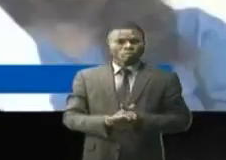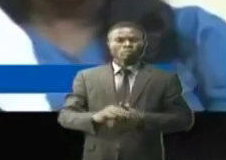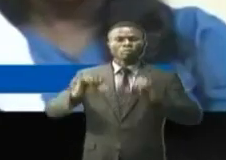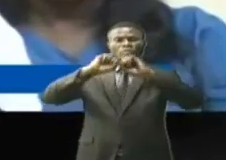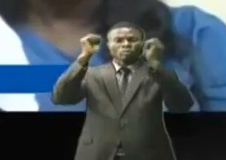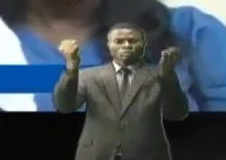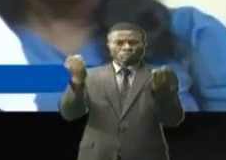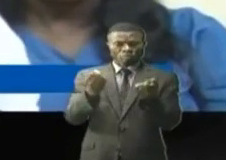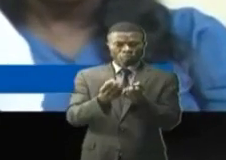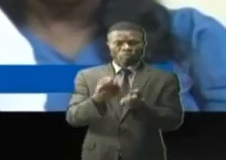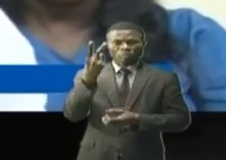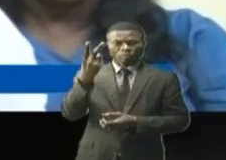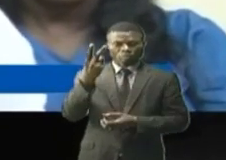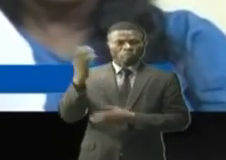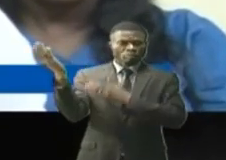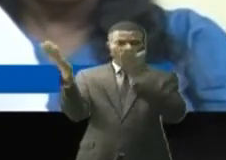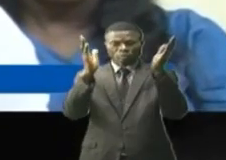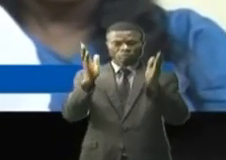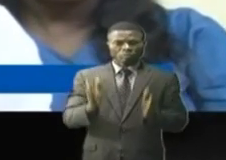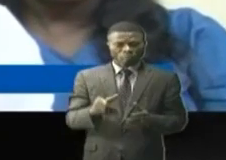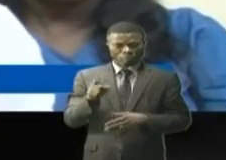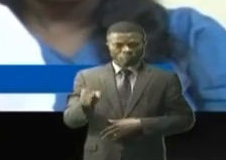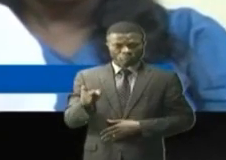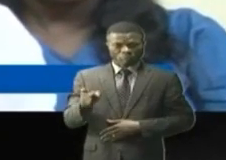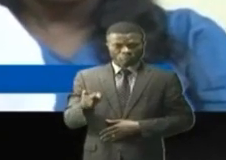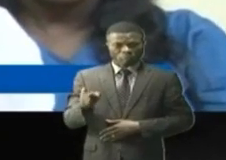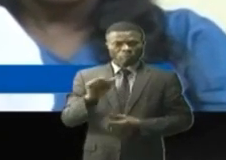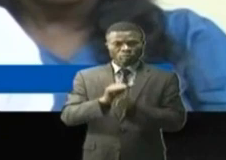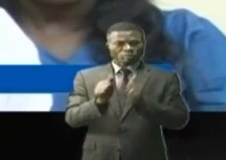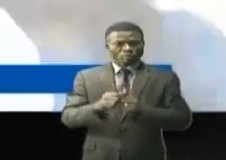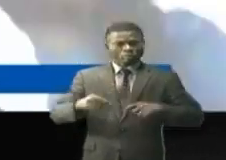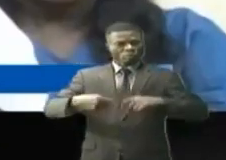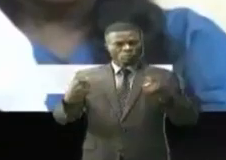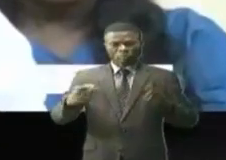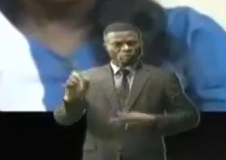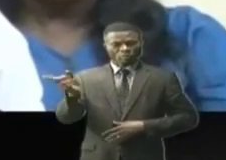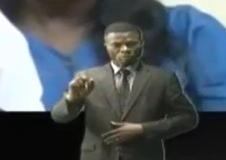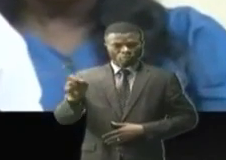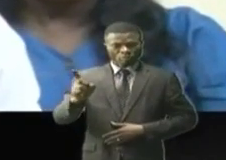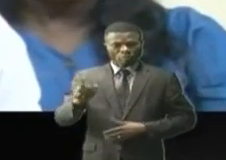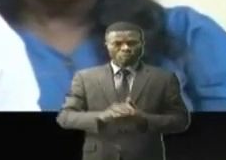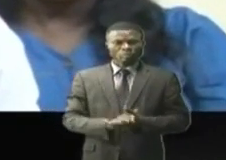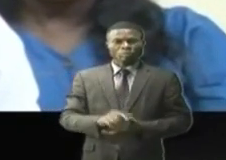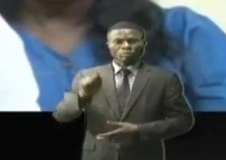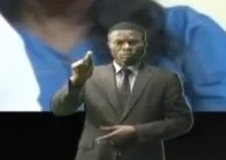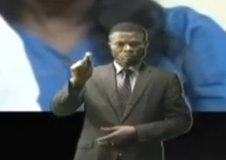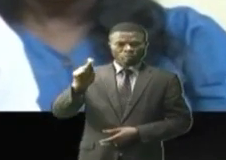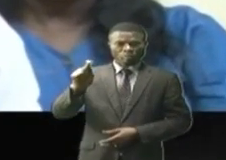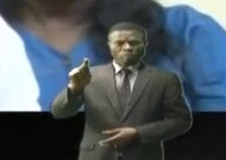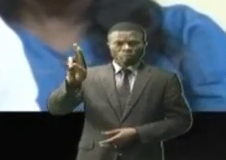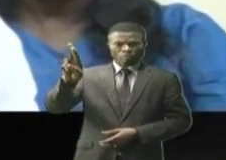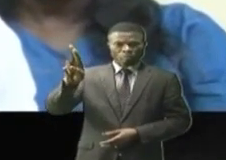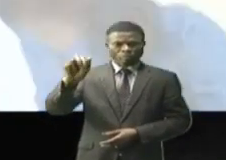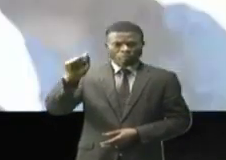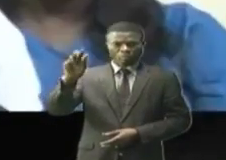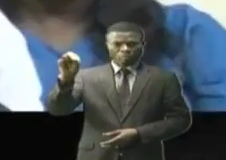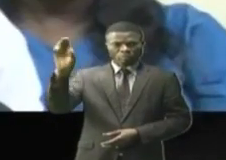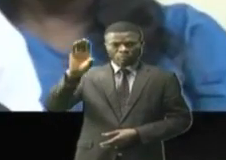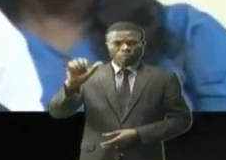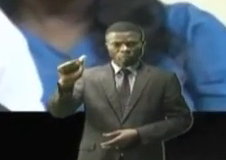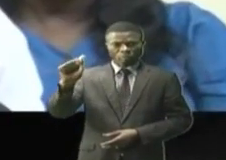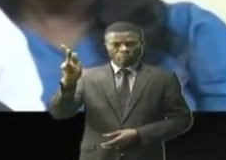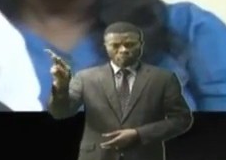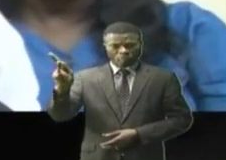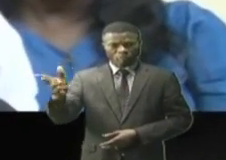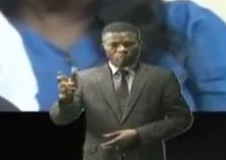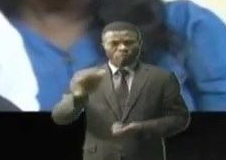Transkim. C'est comme la mondialisation et la régionalisation, ce n'est pas incompatible, ils peuvent évoluer de pair. Transca est là, il va évoluer et nous aussi nous sommes là. Parce qu'il y a